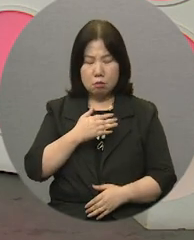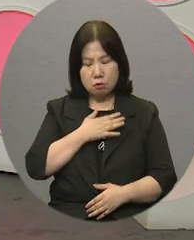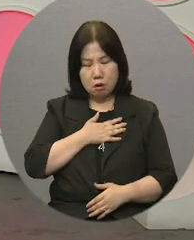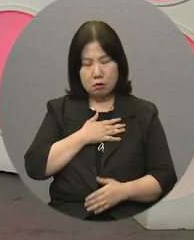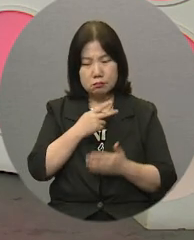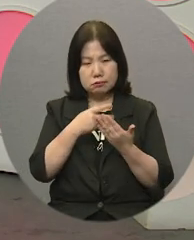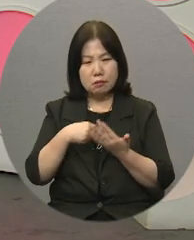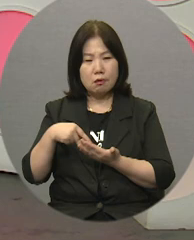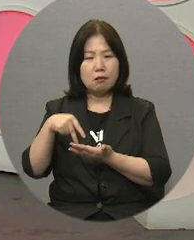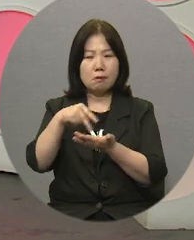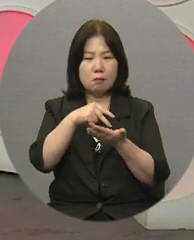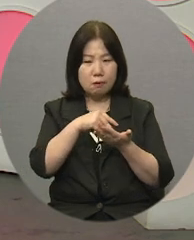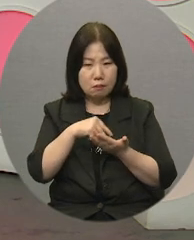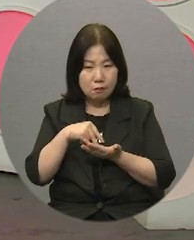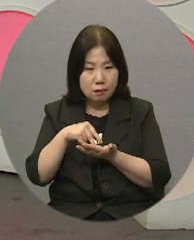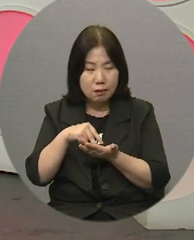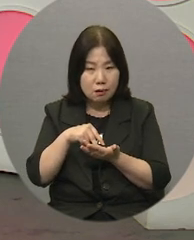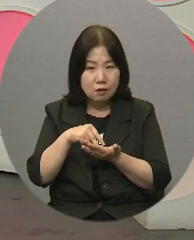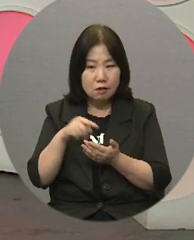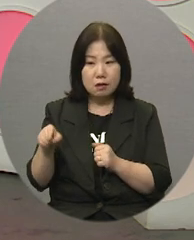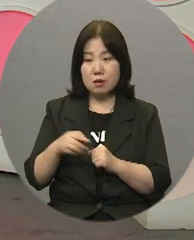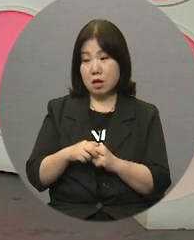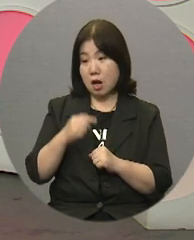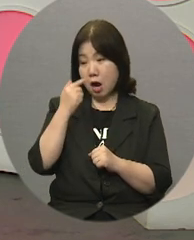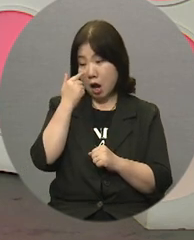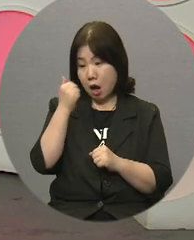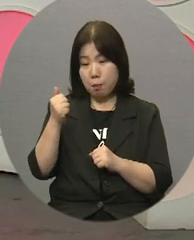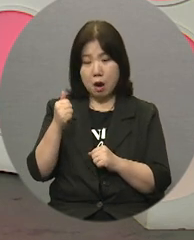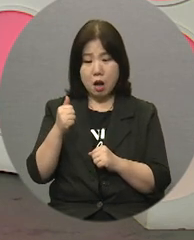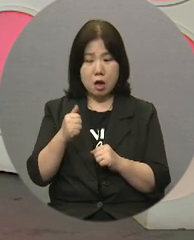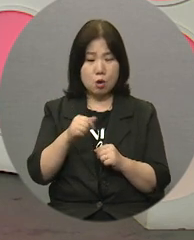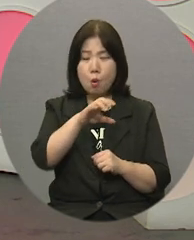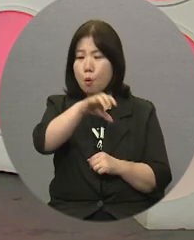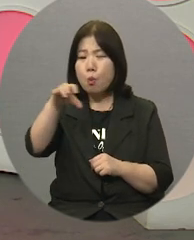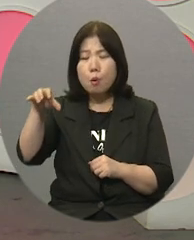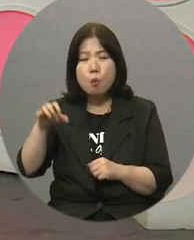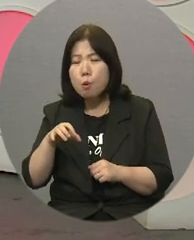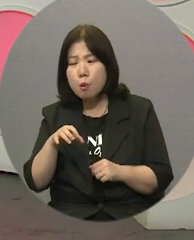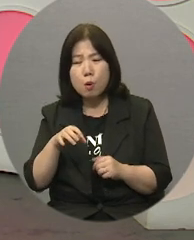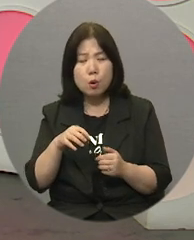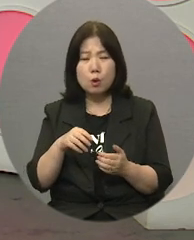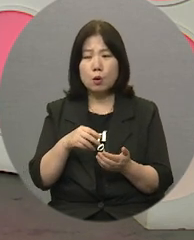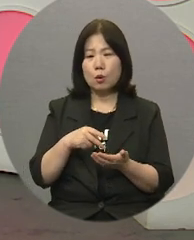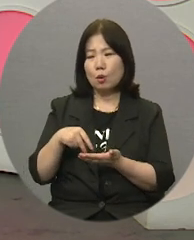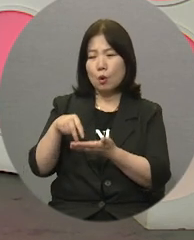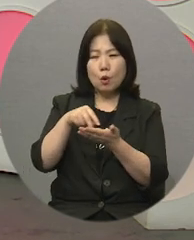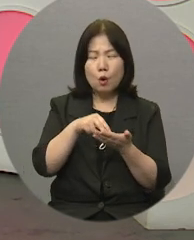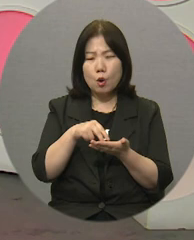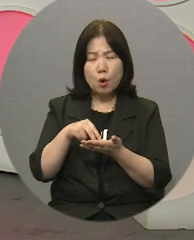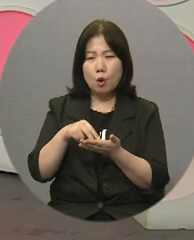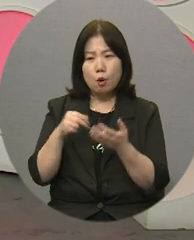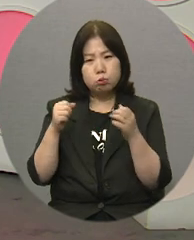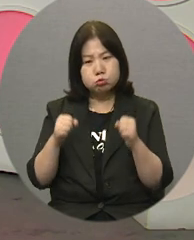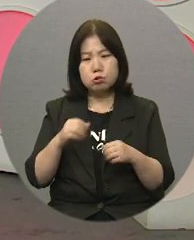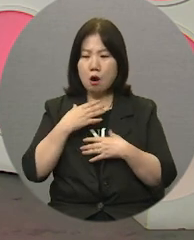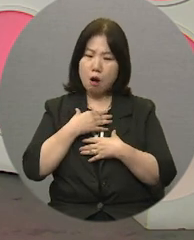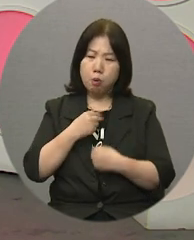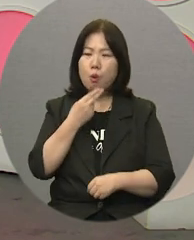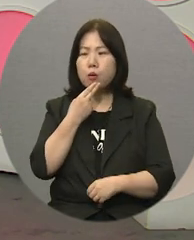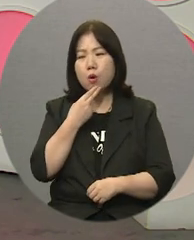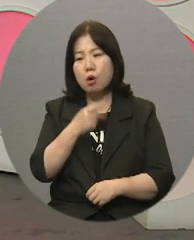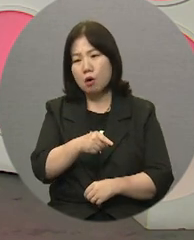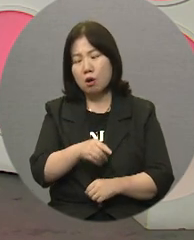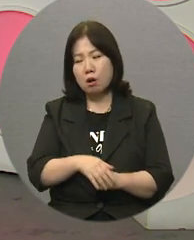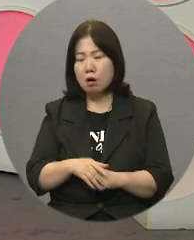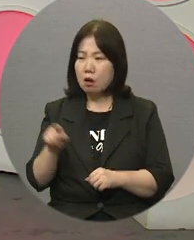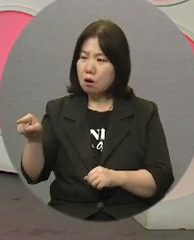외로웠습니다. 아빠는 친구와 고향, 우리 집에서조차 제자리를 찾지 못하는 걸까? 도대체